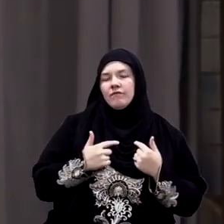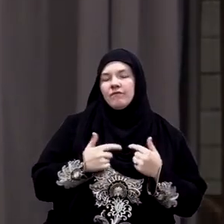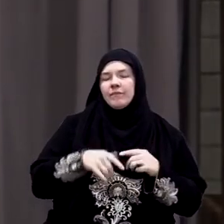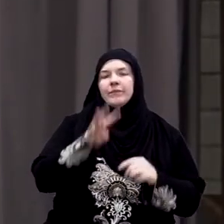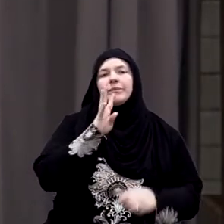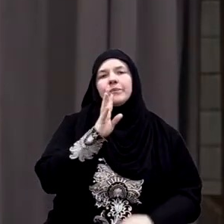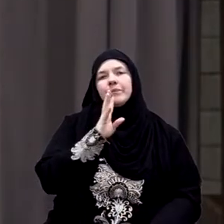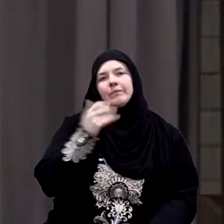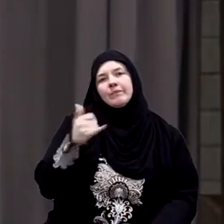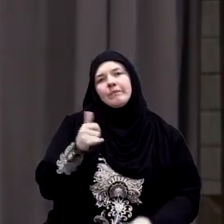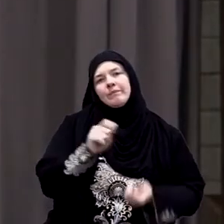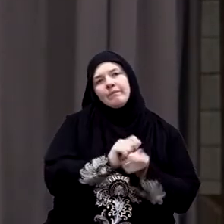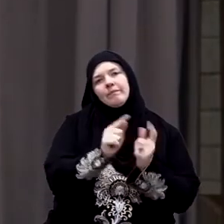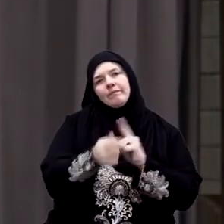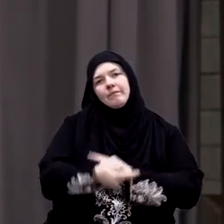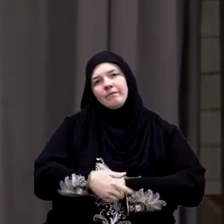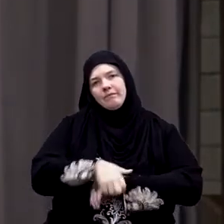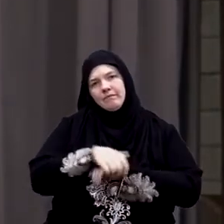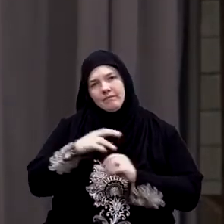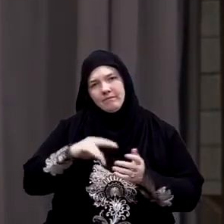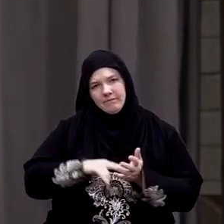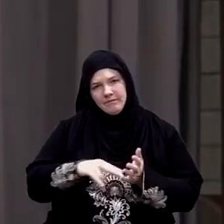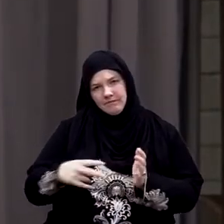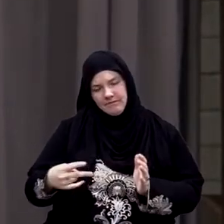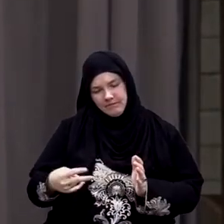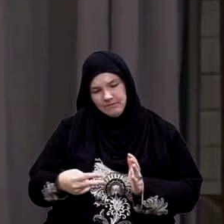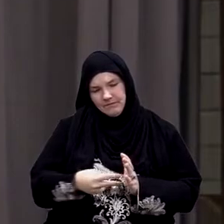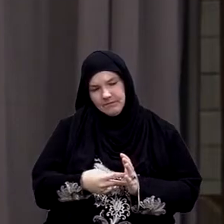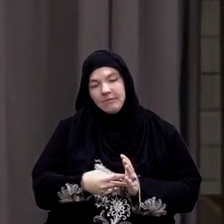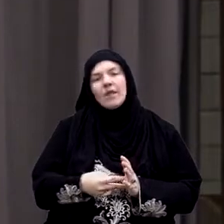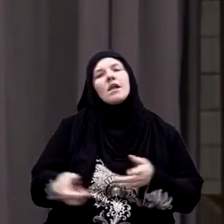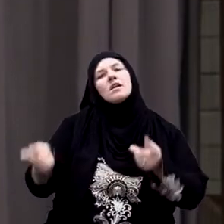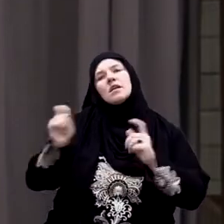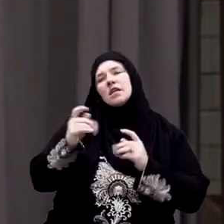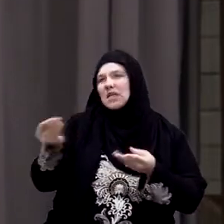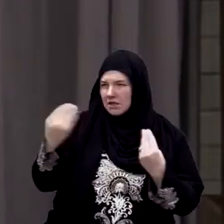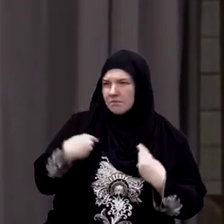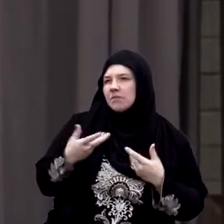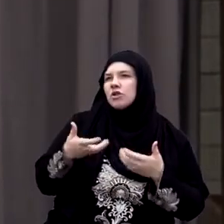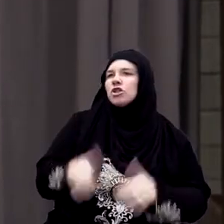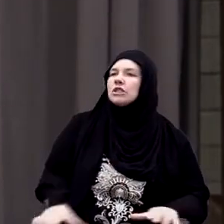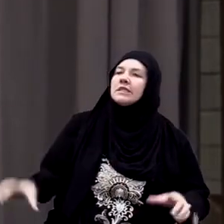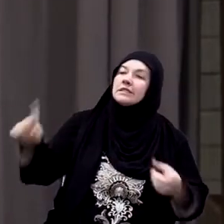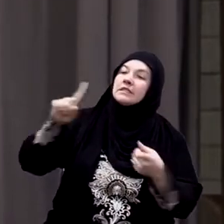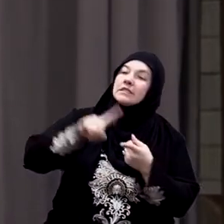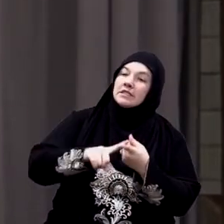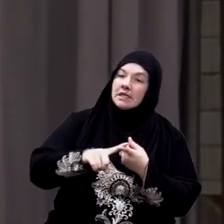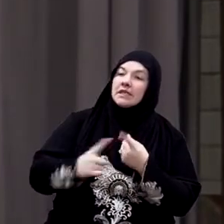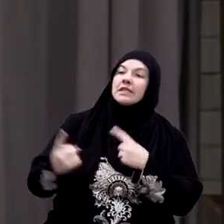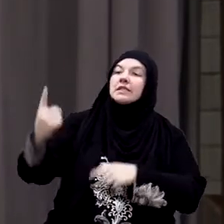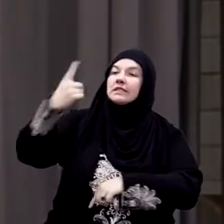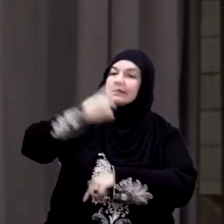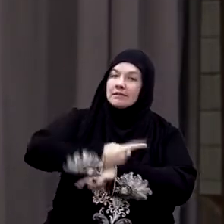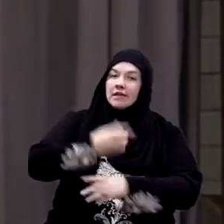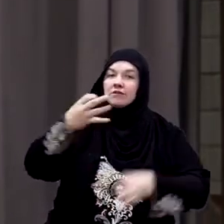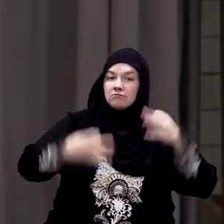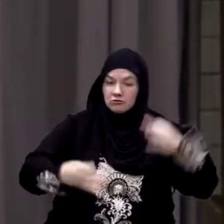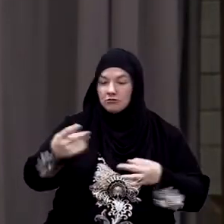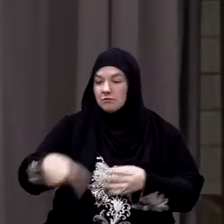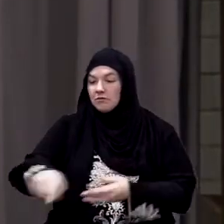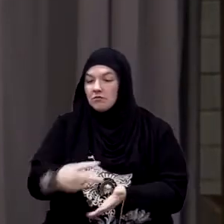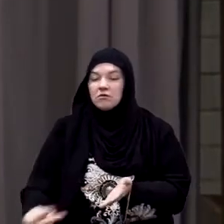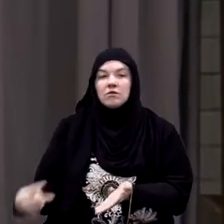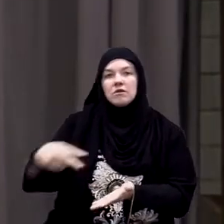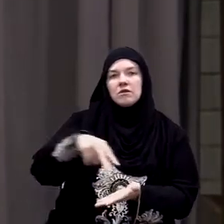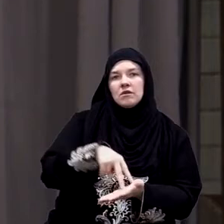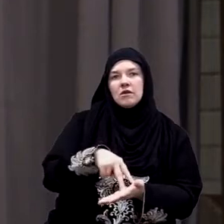قَالَ أَنْظِرْنِي إِلَى يَوْمِ يُبْعَثُونَ. Give me a chance until the day they are resurrected.